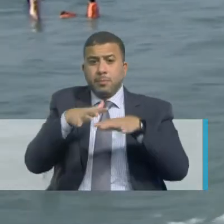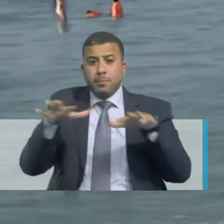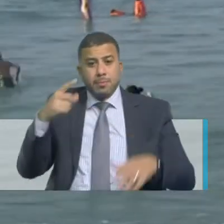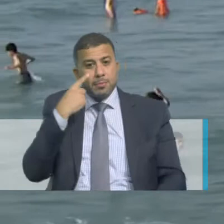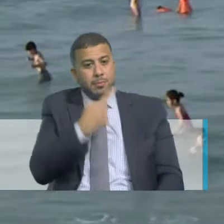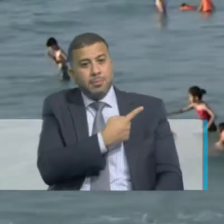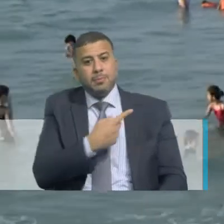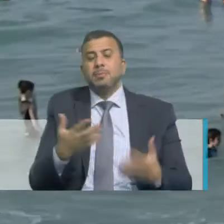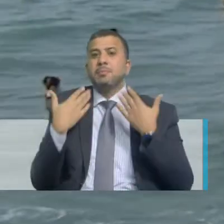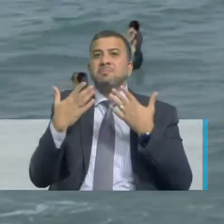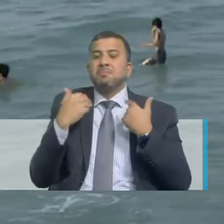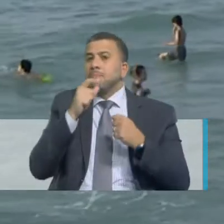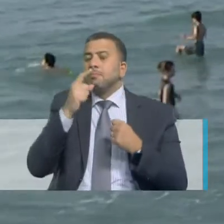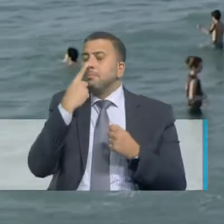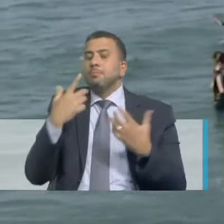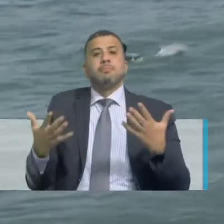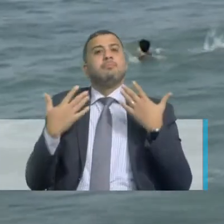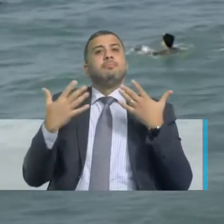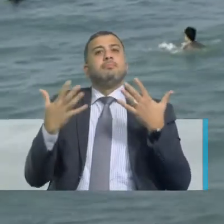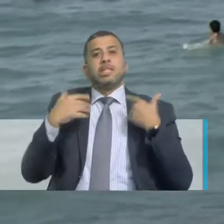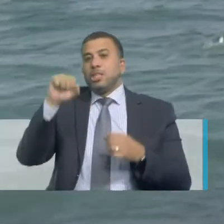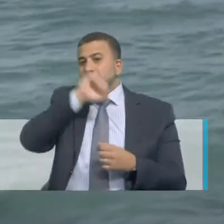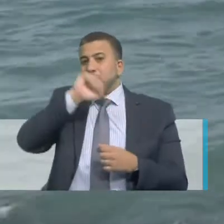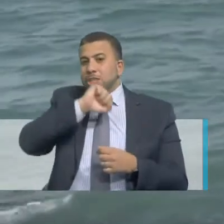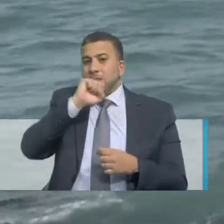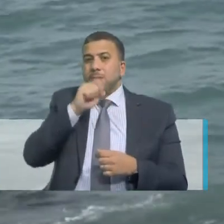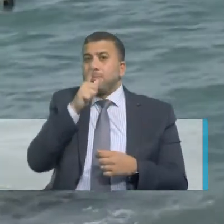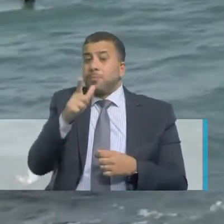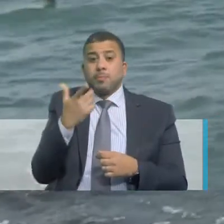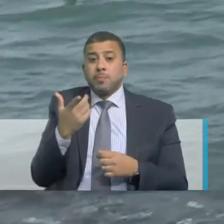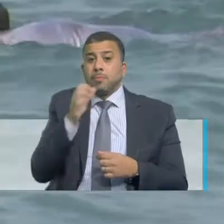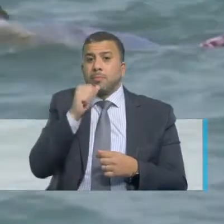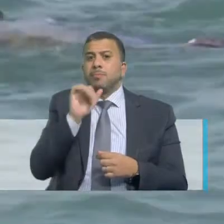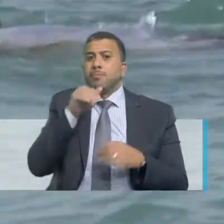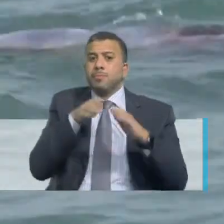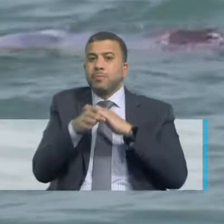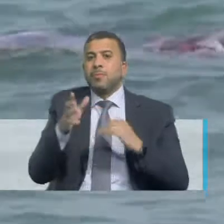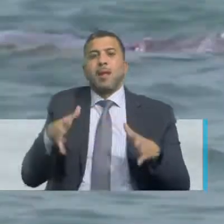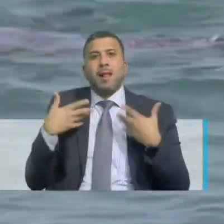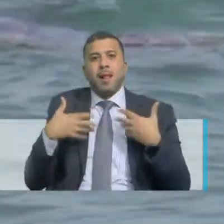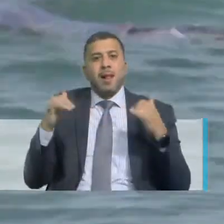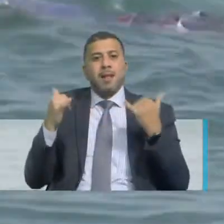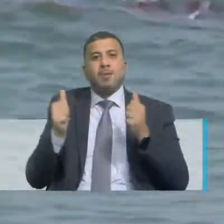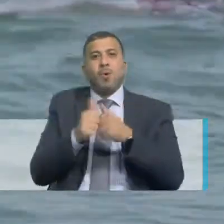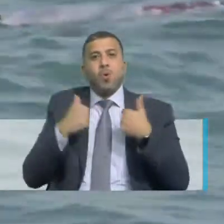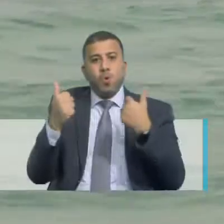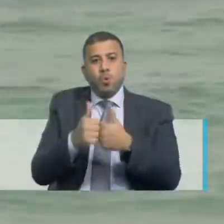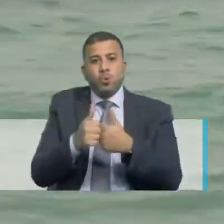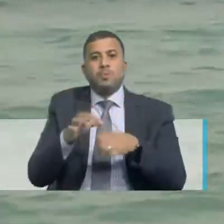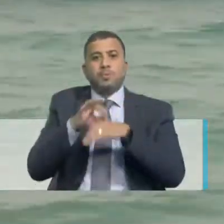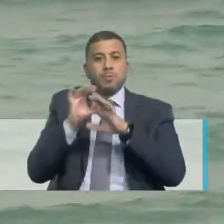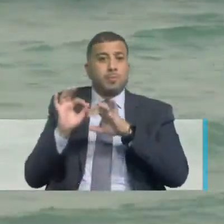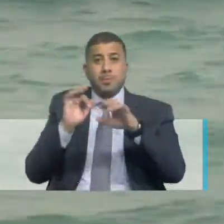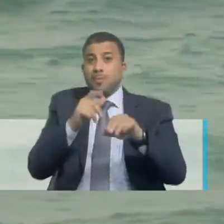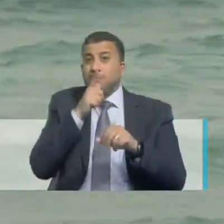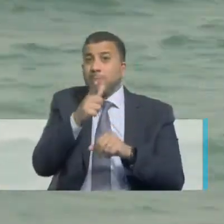أحد المتنفسات البحرية المتميزة في إمارة الشارقة لما يضمه من مقومات ترفيهية للعائلات والجمهور